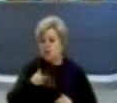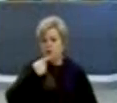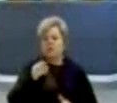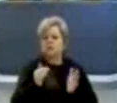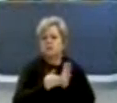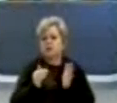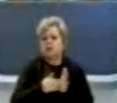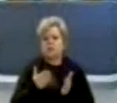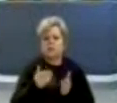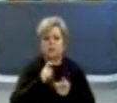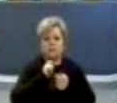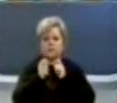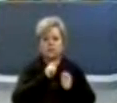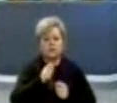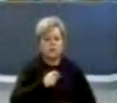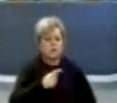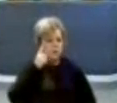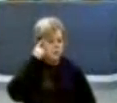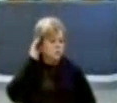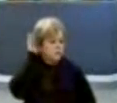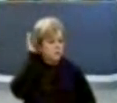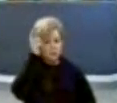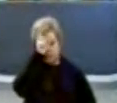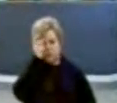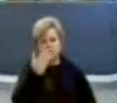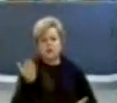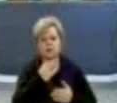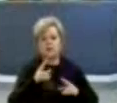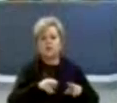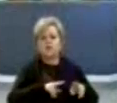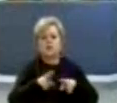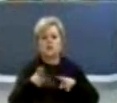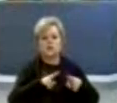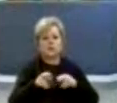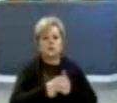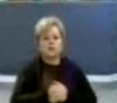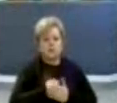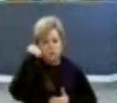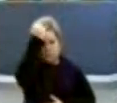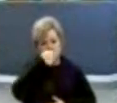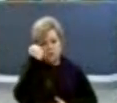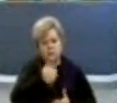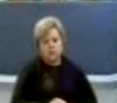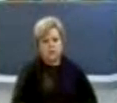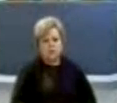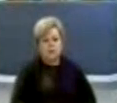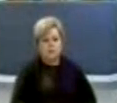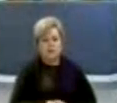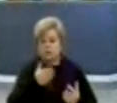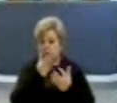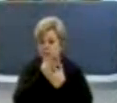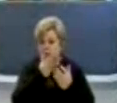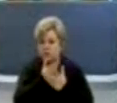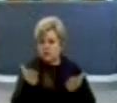ka që të merremi vesh me Vučićin për mënyrën se si do të rregullohen gjykatat e Republikës së Kosovës. Pra, nuk është ndërhyrje në çështjet